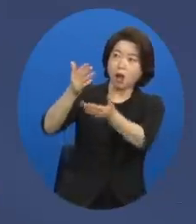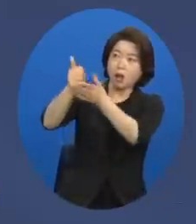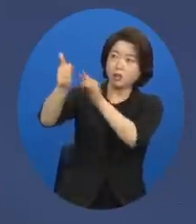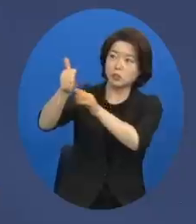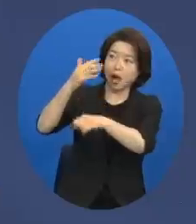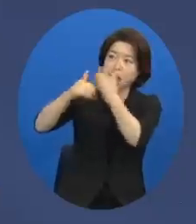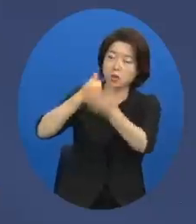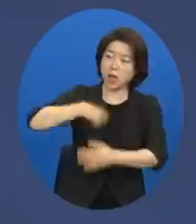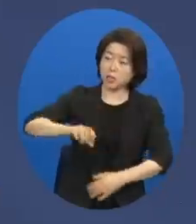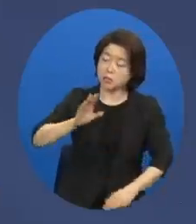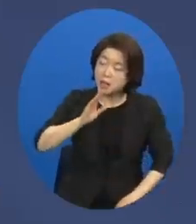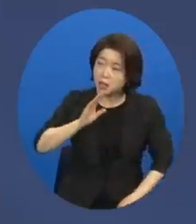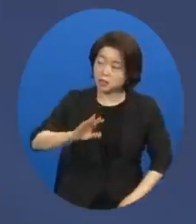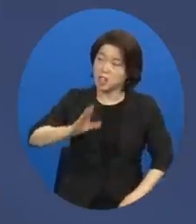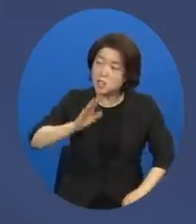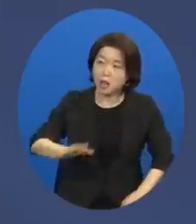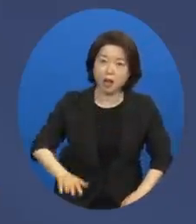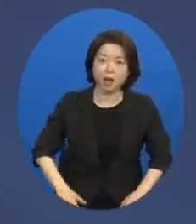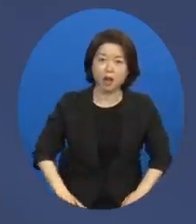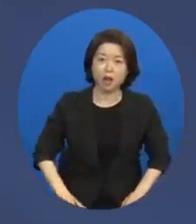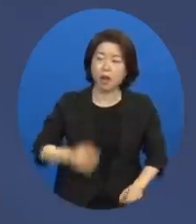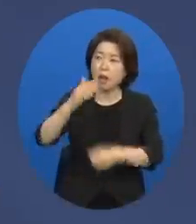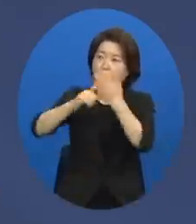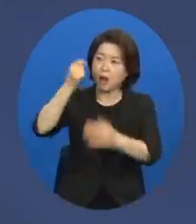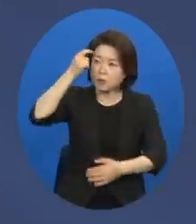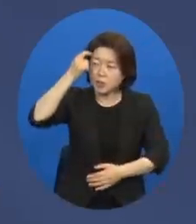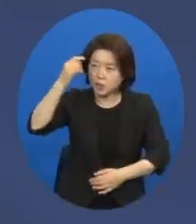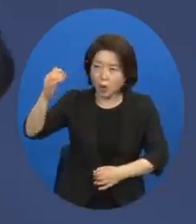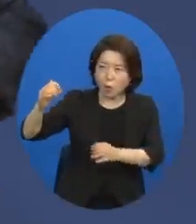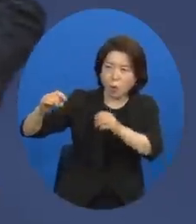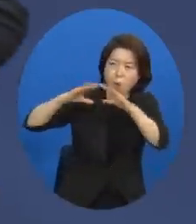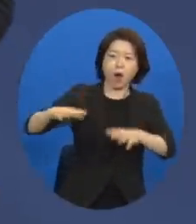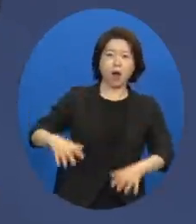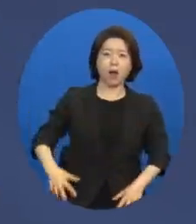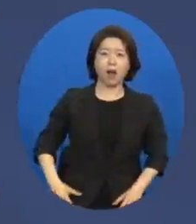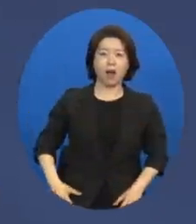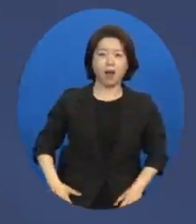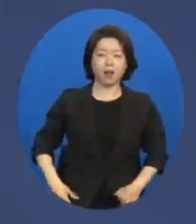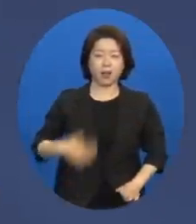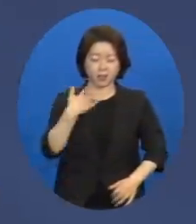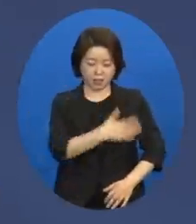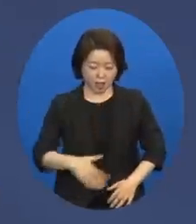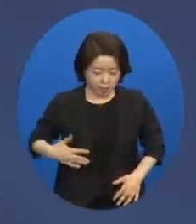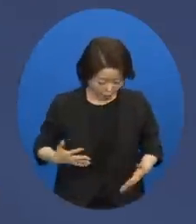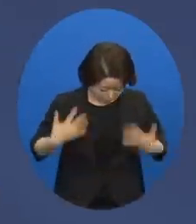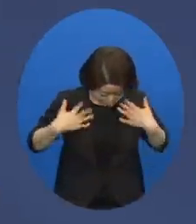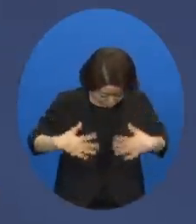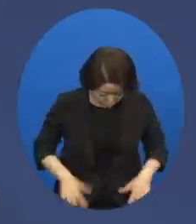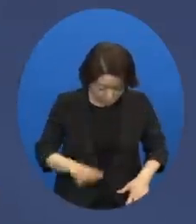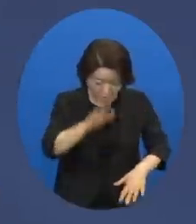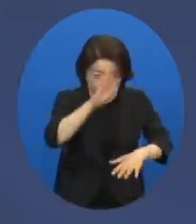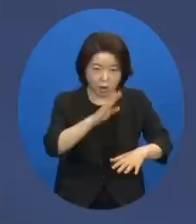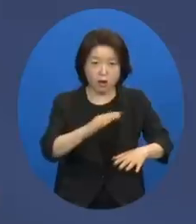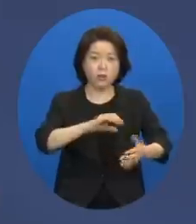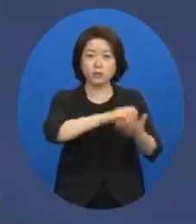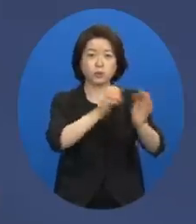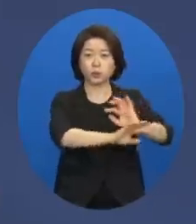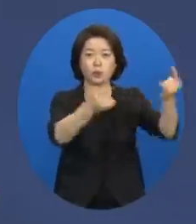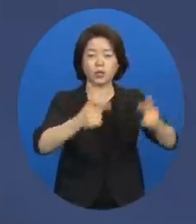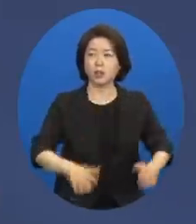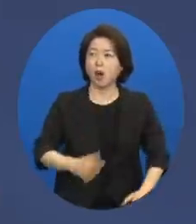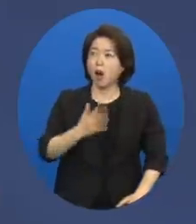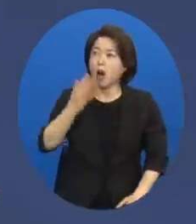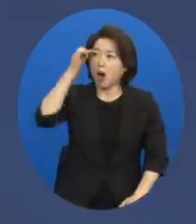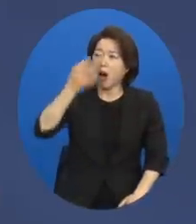하나님 아들이라고 하더니 진짜네? 하나님이라는 생각이 확 들어오니까 자기 몸뚱이에 육신에 병 나은 정도가 아니라 너무